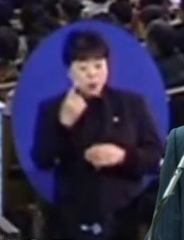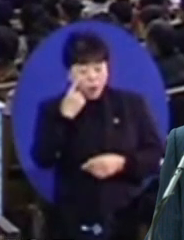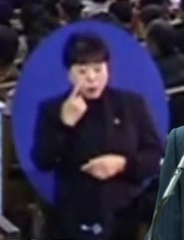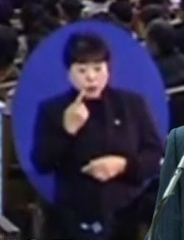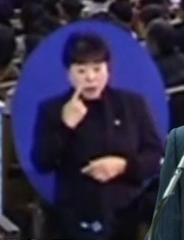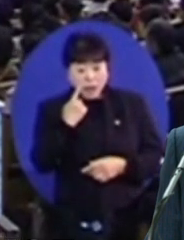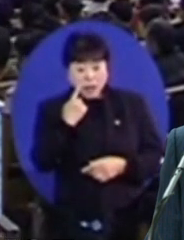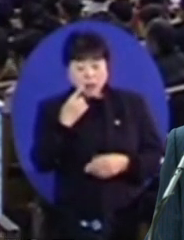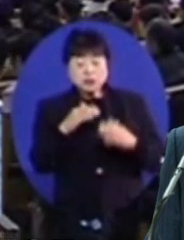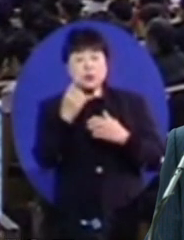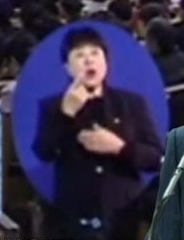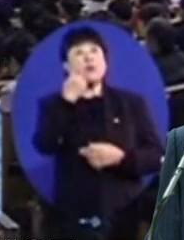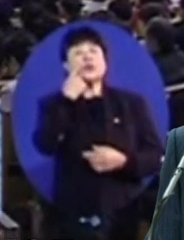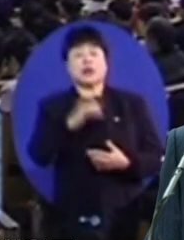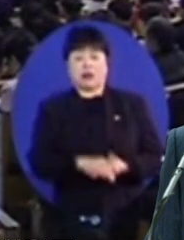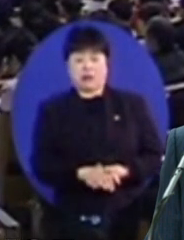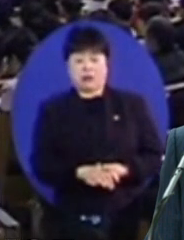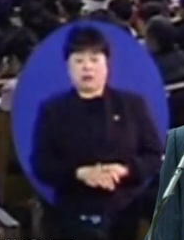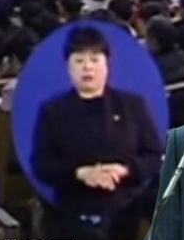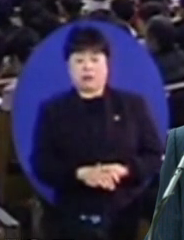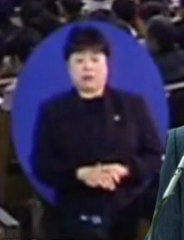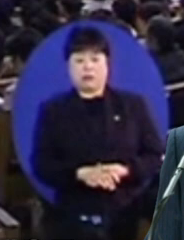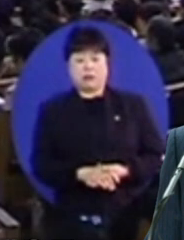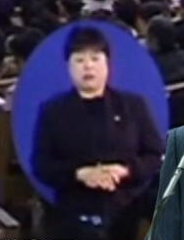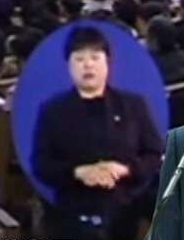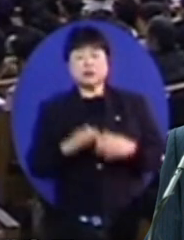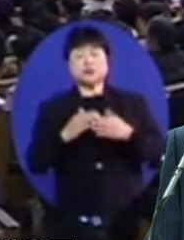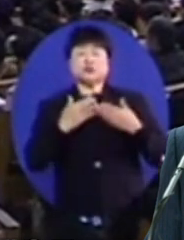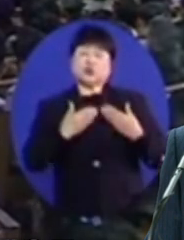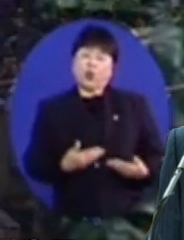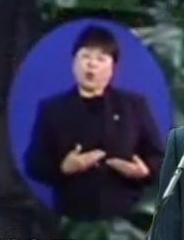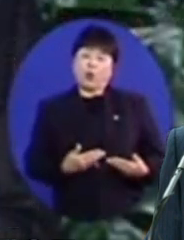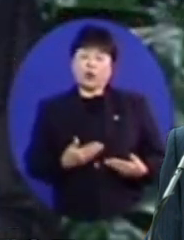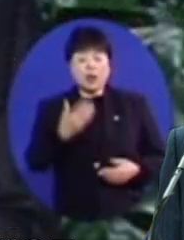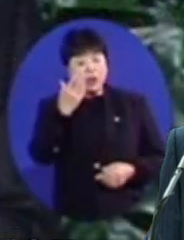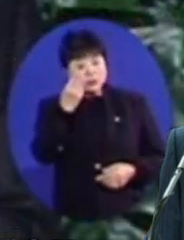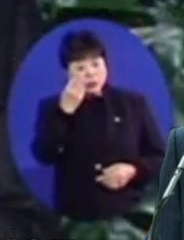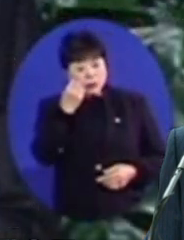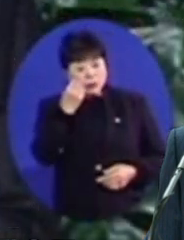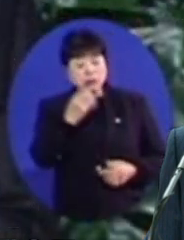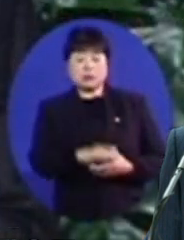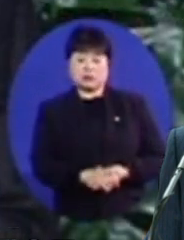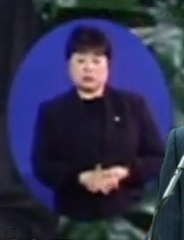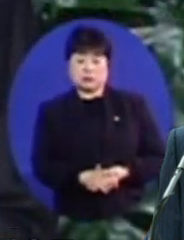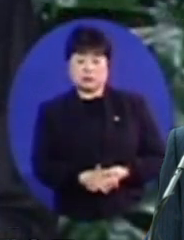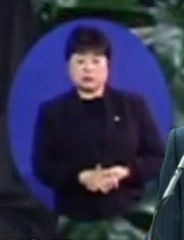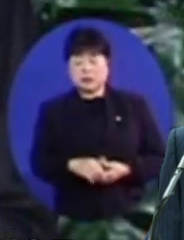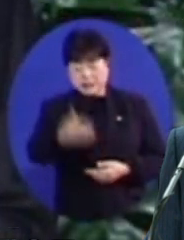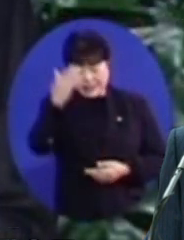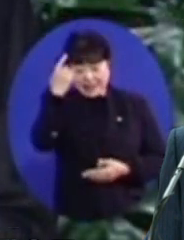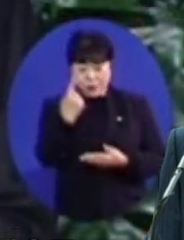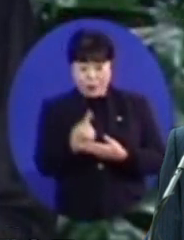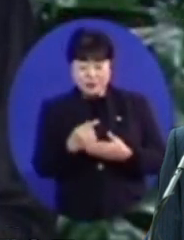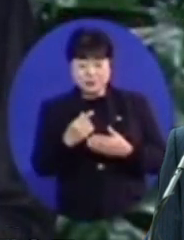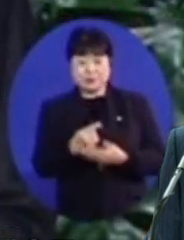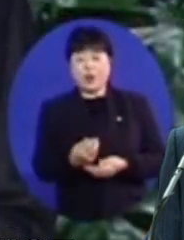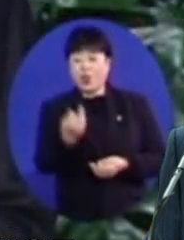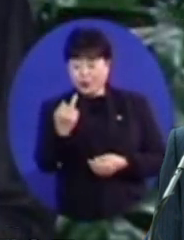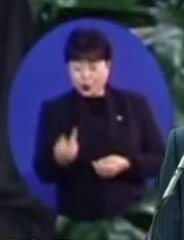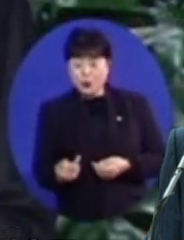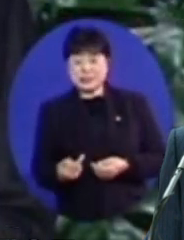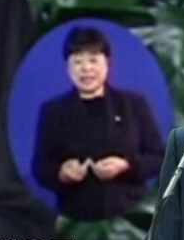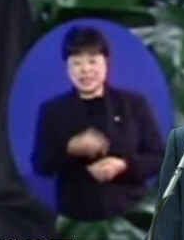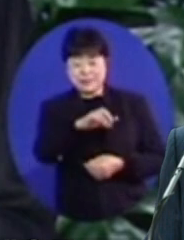왔습니다 집에 와 보니까 그렇게 요란스럽던 집이 조용해요 옛날에는 오면은 동생들이